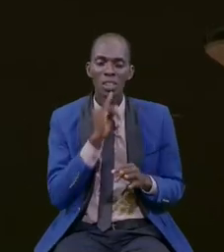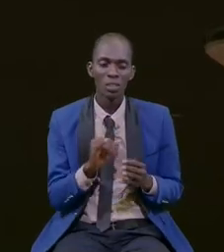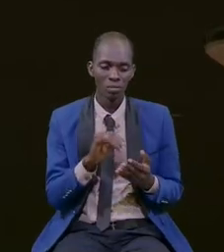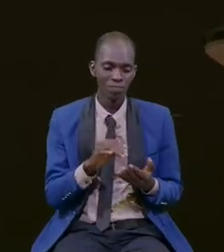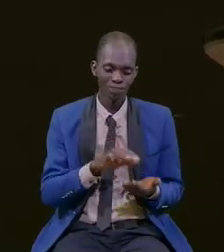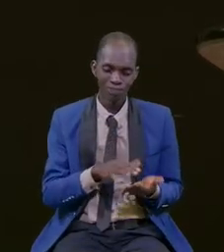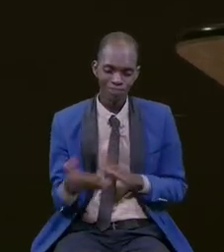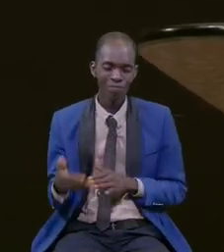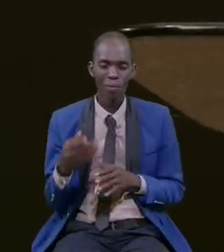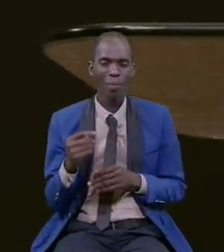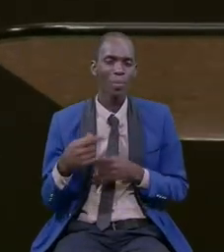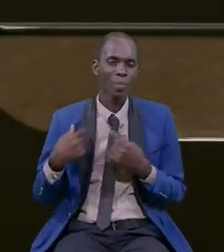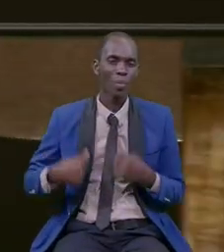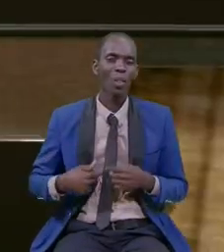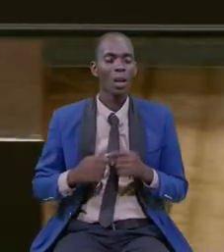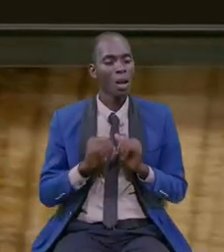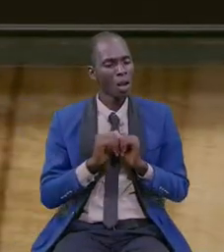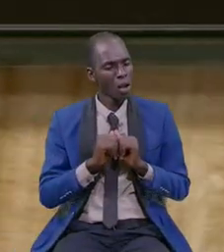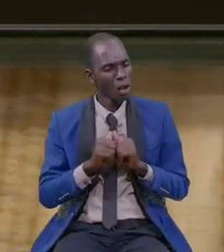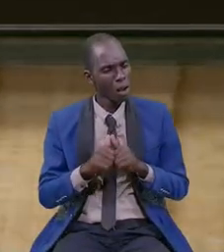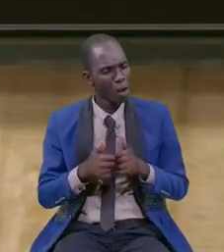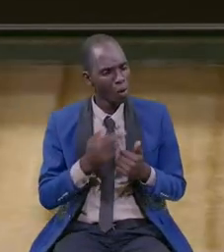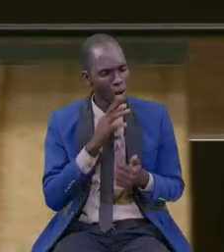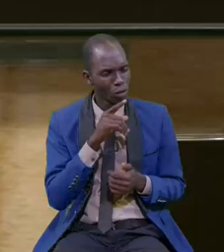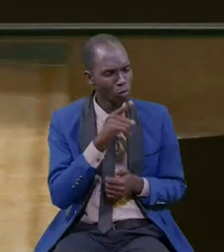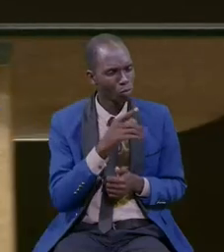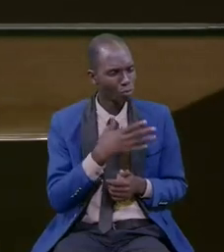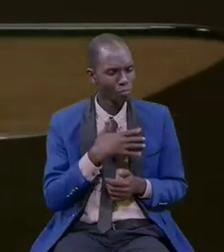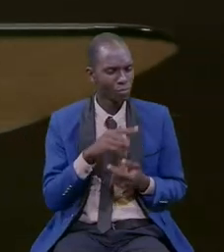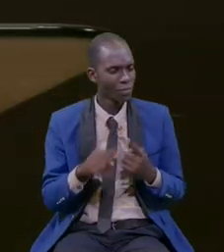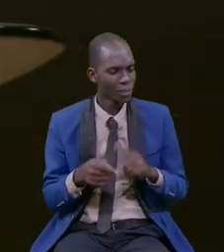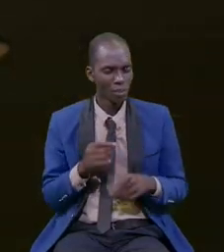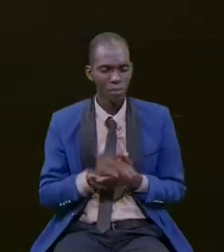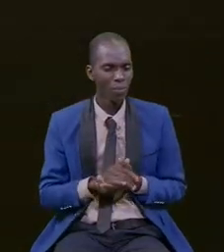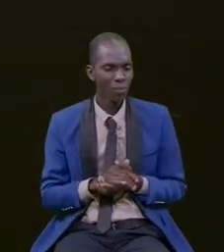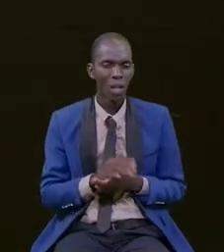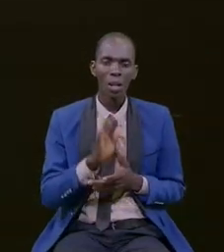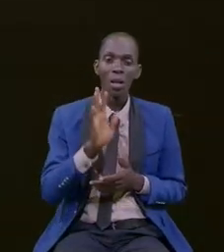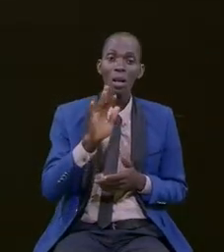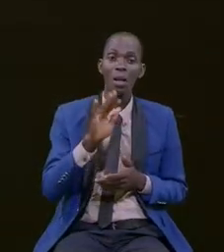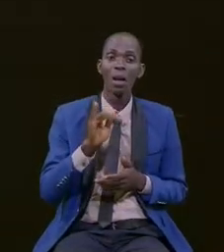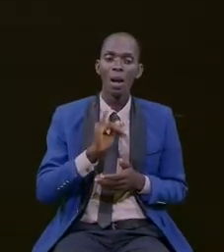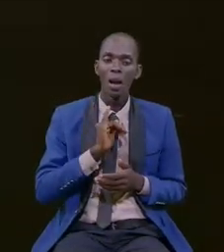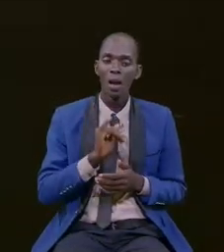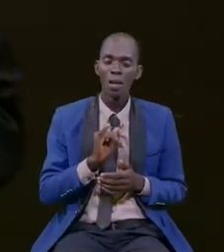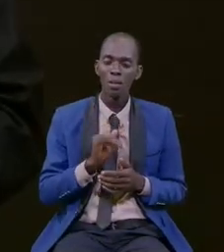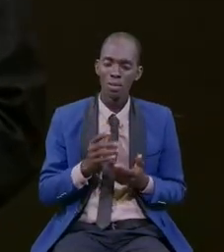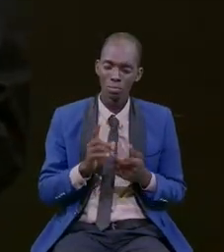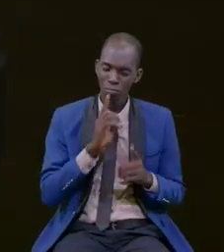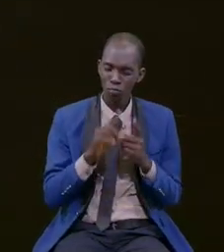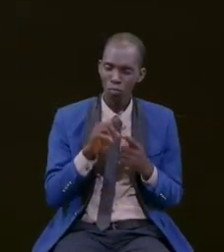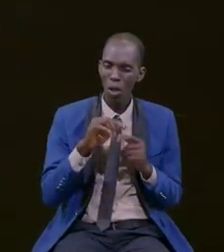avait endurissi son cœur quen es-tu de toi mon frère mon ami quand n'estil de toi ma